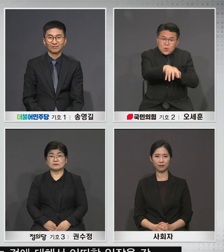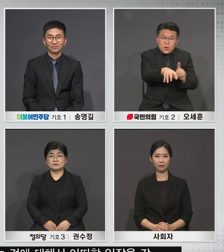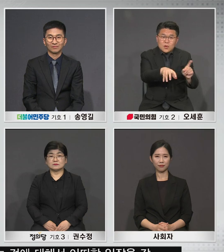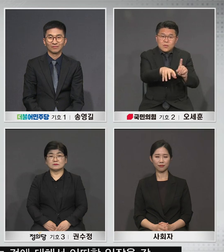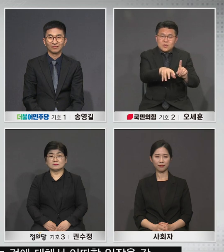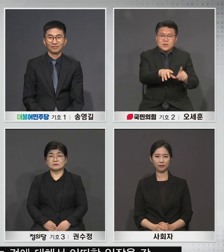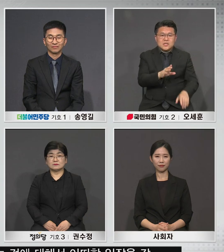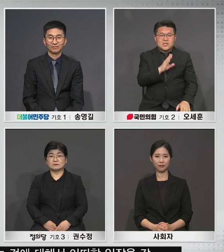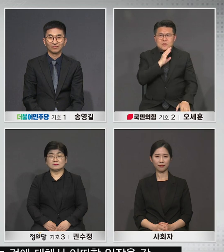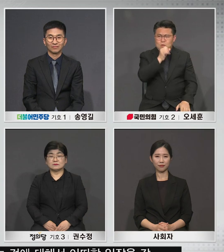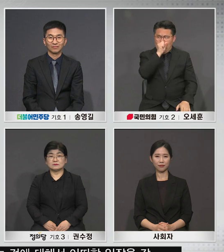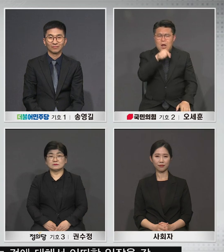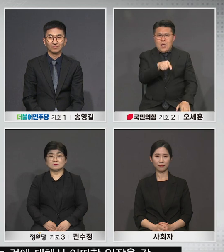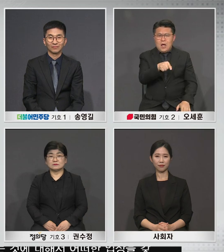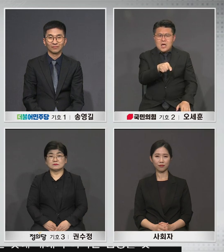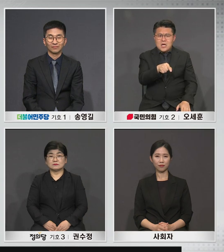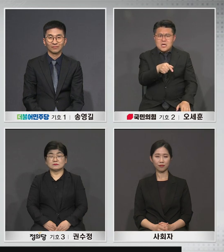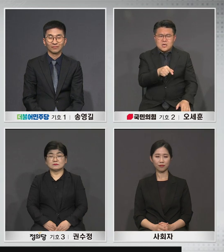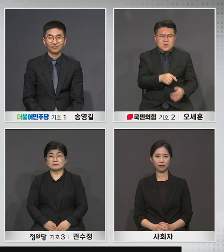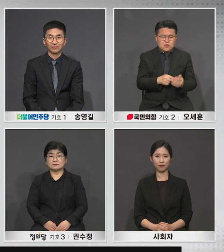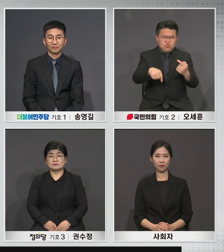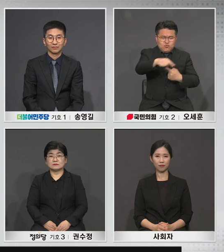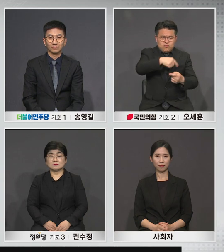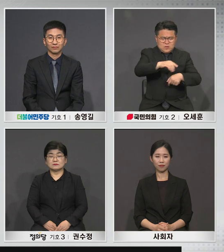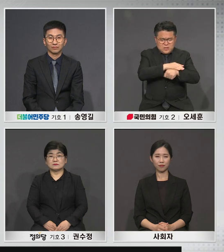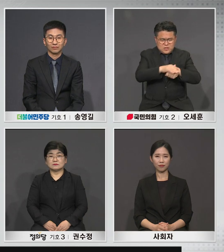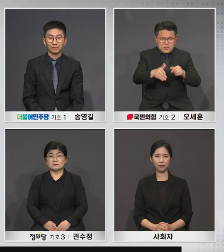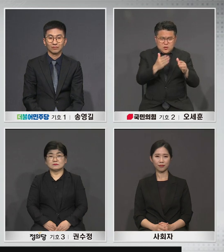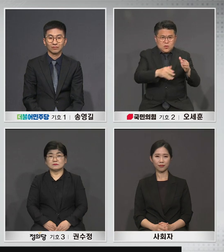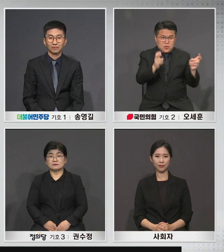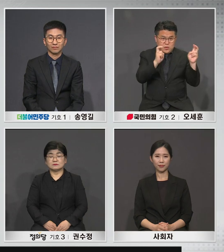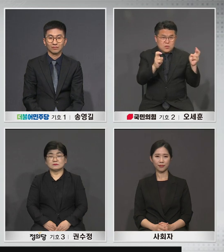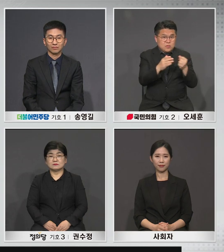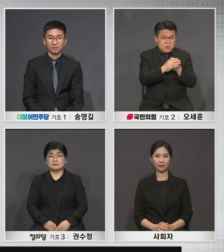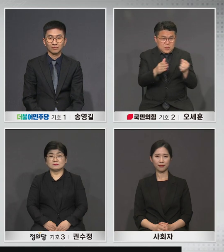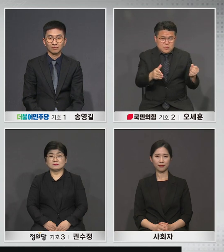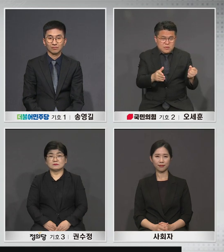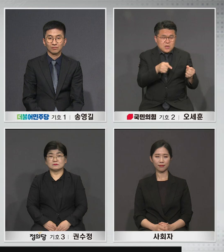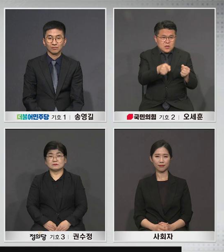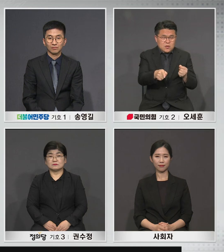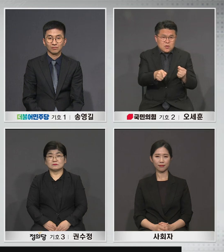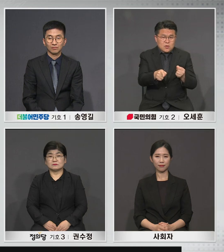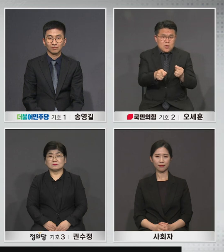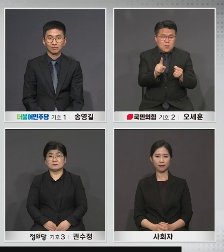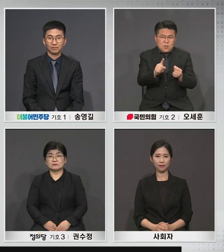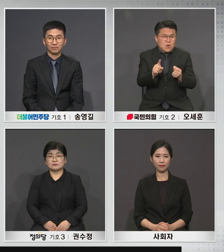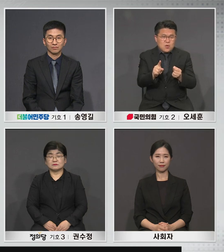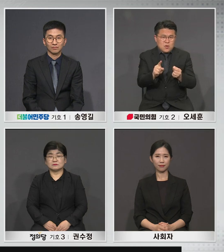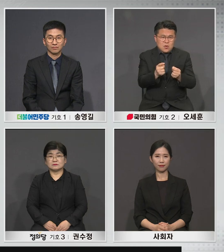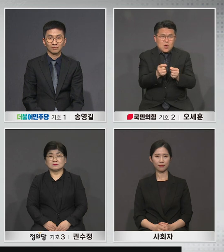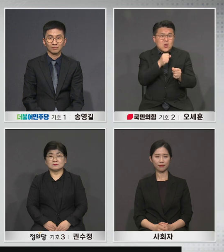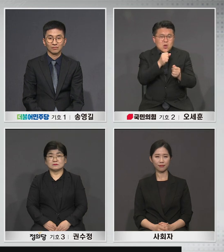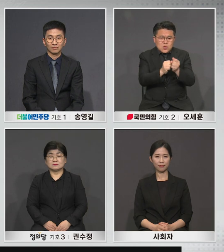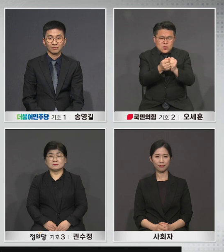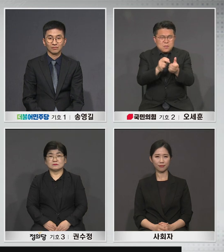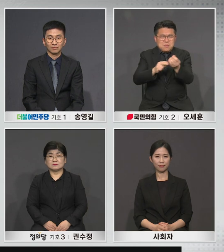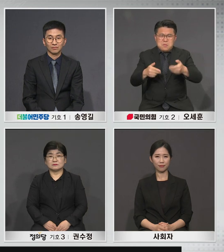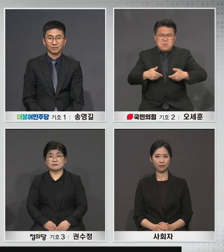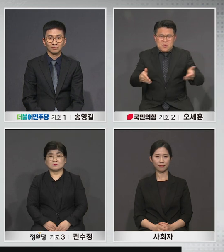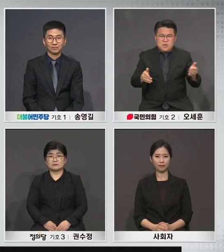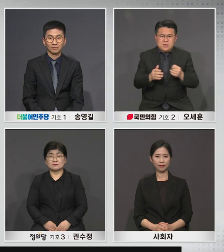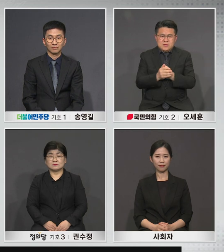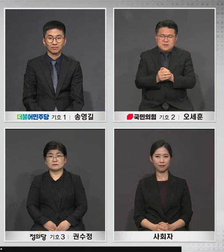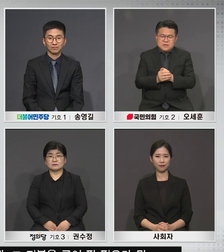알토랑 같이 잘 운영되는 공기업인데 그 지분을 굳이 팔 필요가 뭐가 있겠습니까. 그거는 아마 김대기 실장의